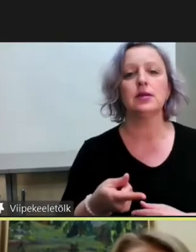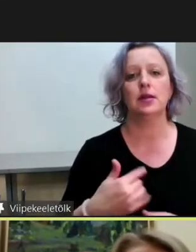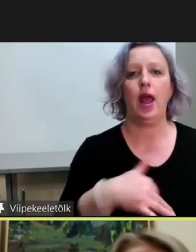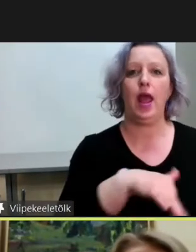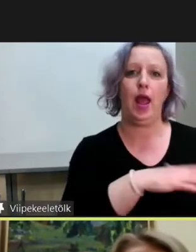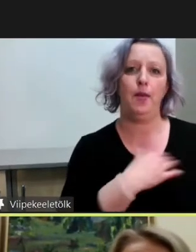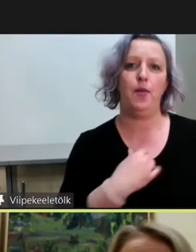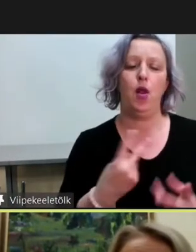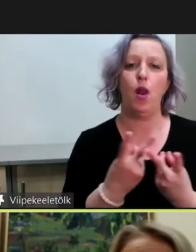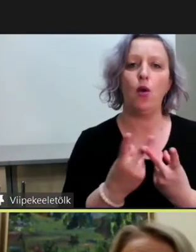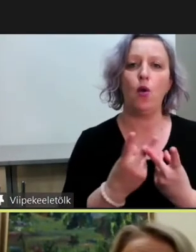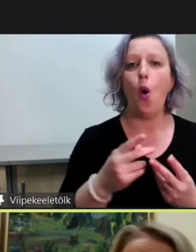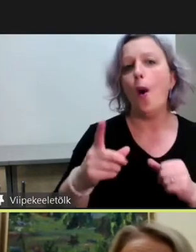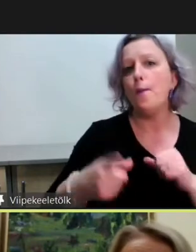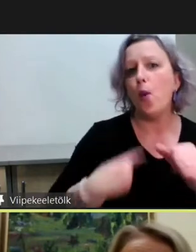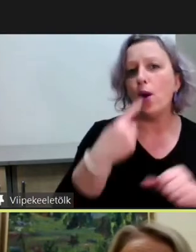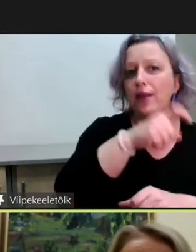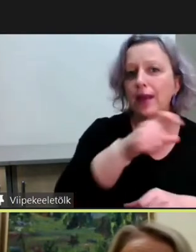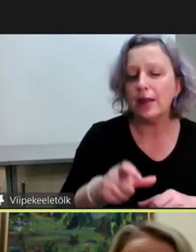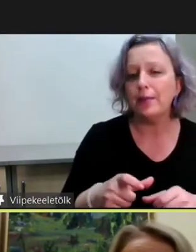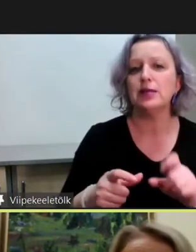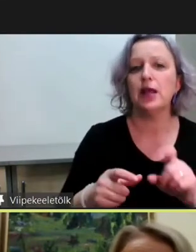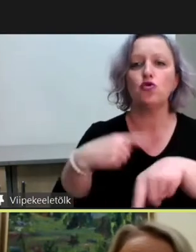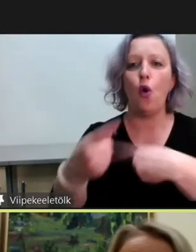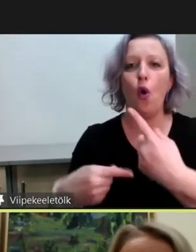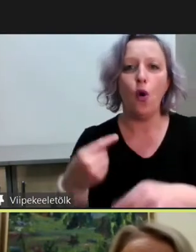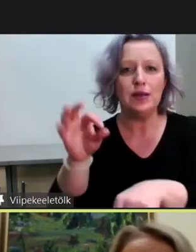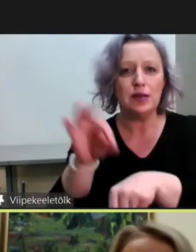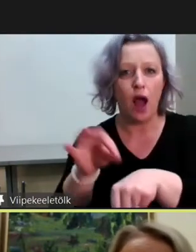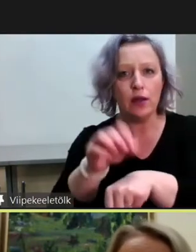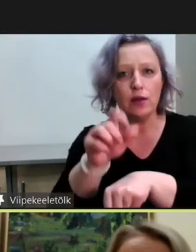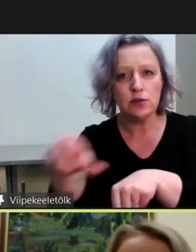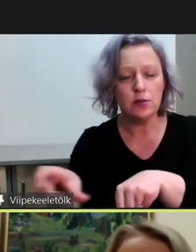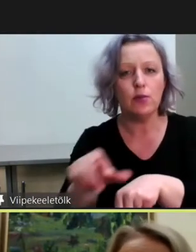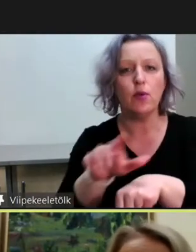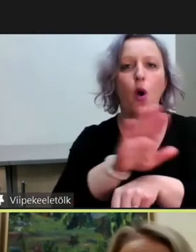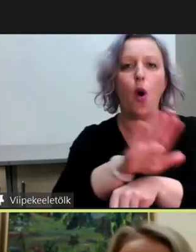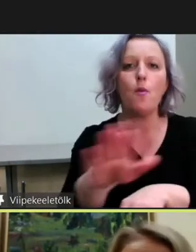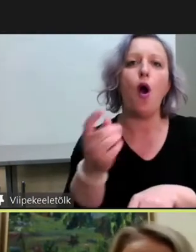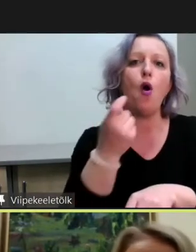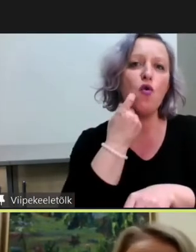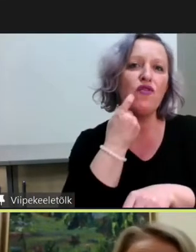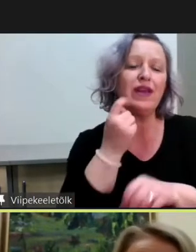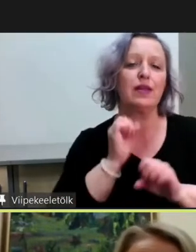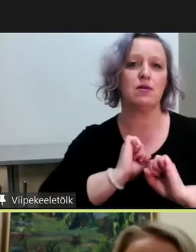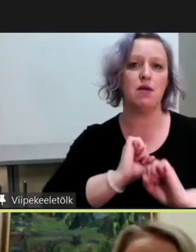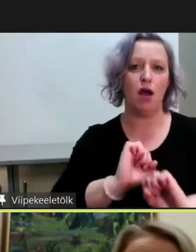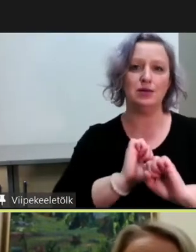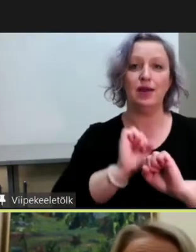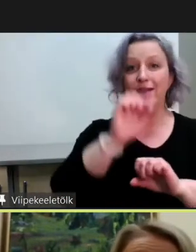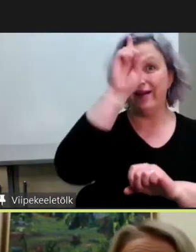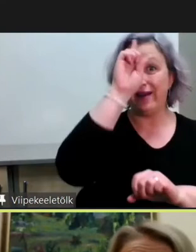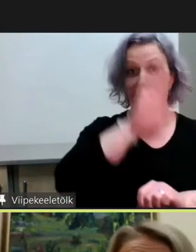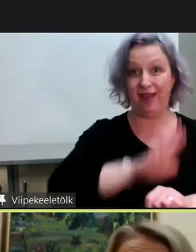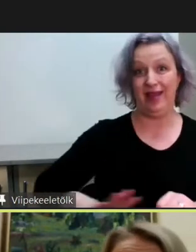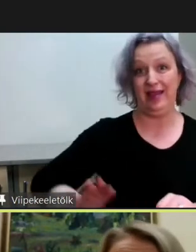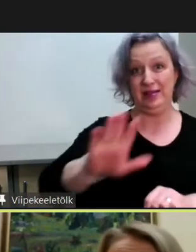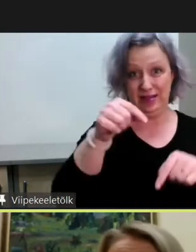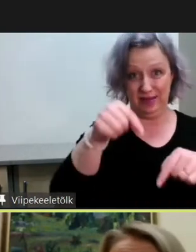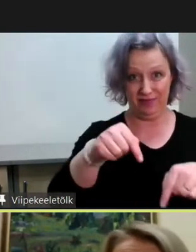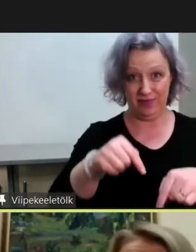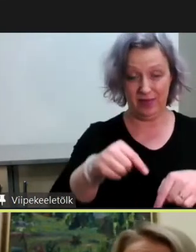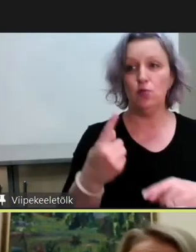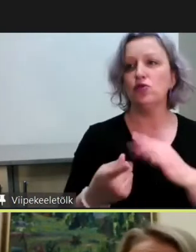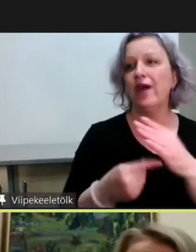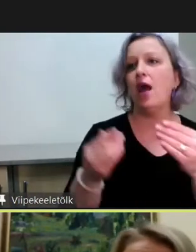seista puuetega inimeste ja krooniliste haigute õiguste ja huvide eest siis riiklikul tasandil ja ka avalikkuse